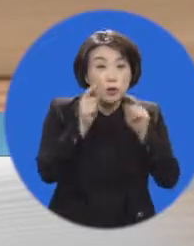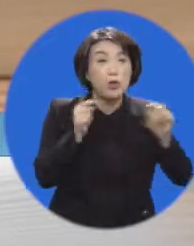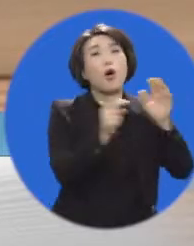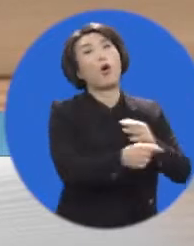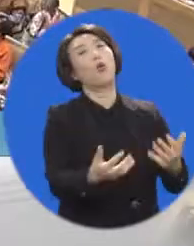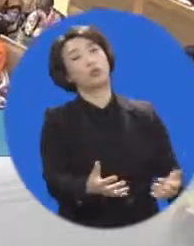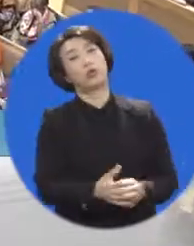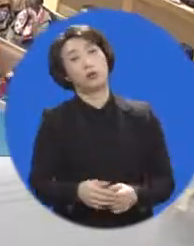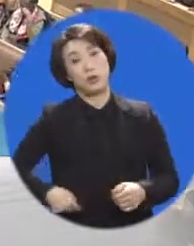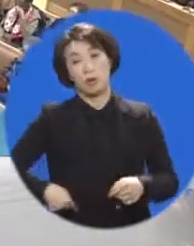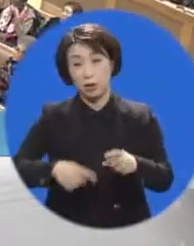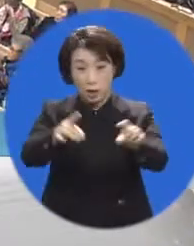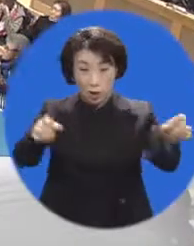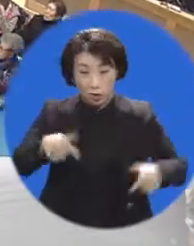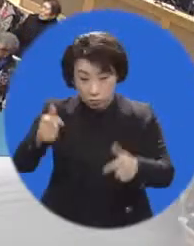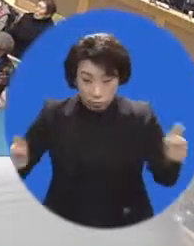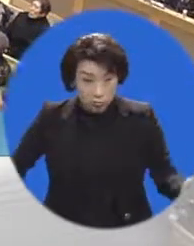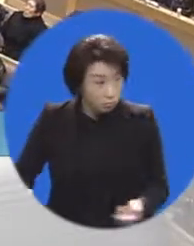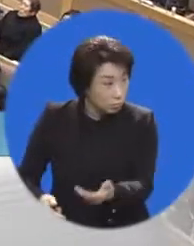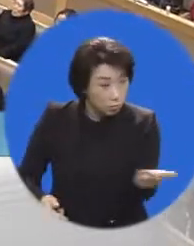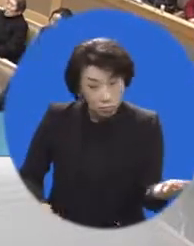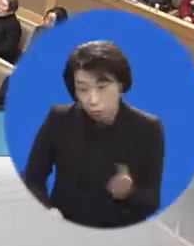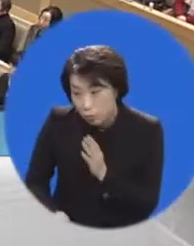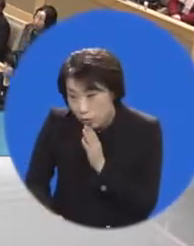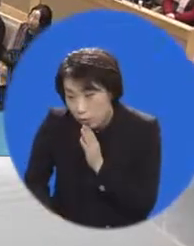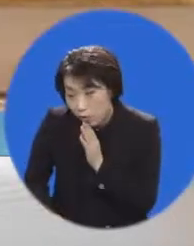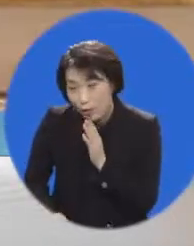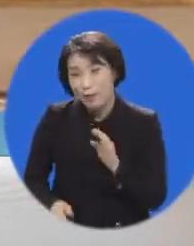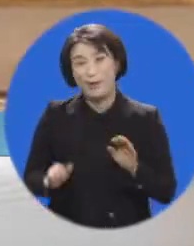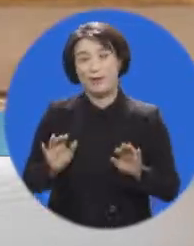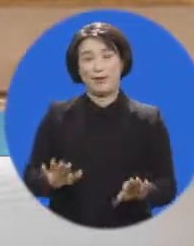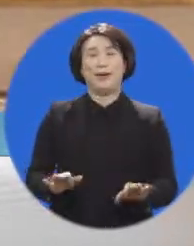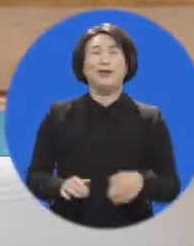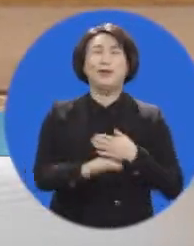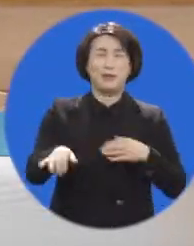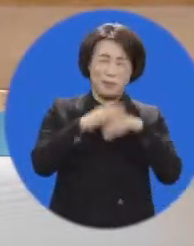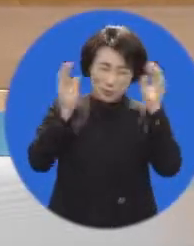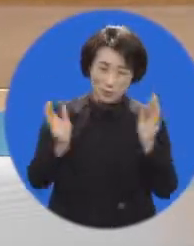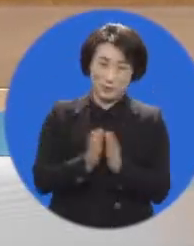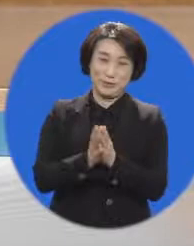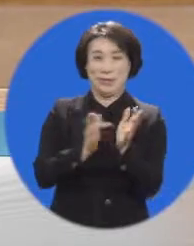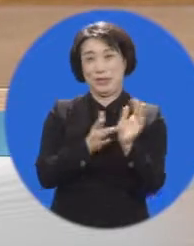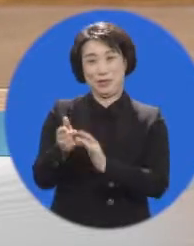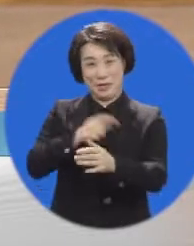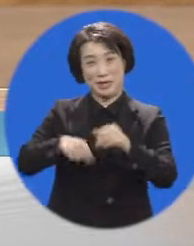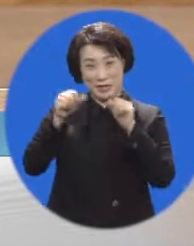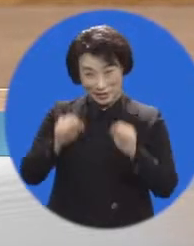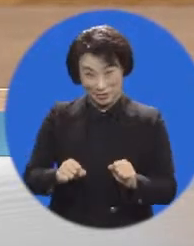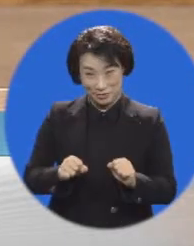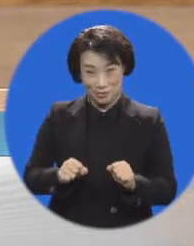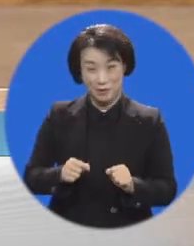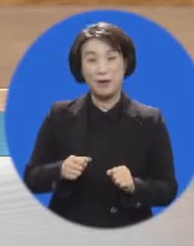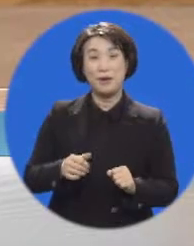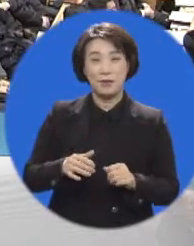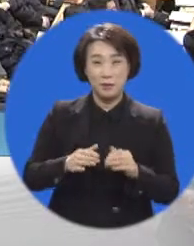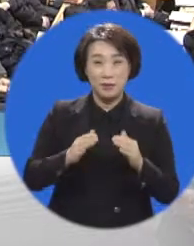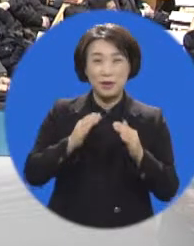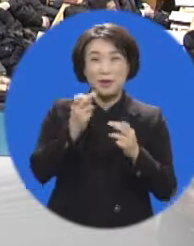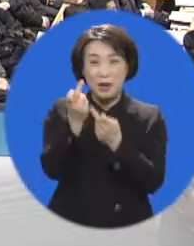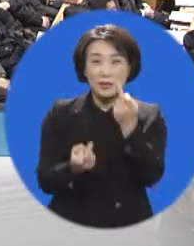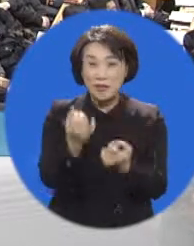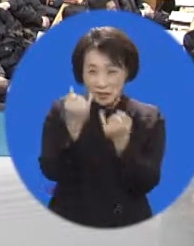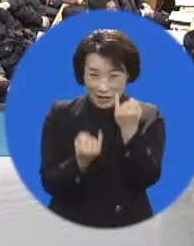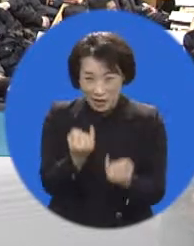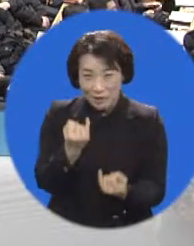다 다르잖아요. 다르잖아요. 응? 우리 전부 다 예수 안에서 한 자녀라고 인정하면